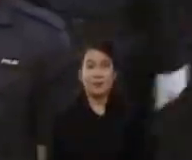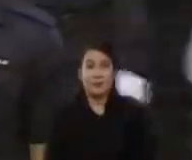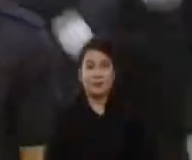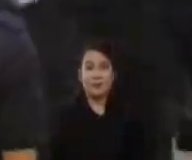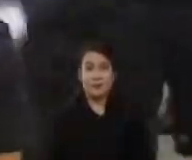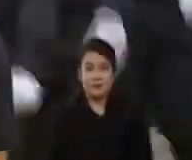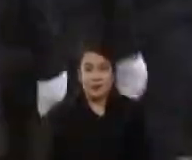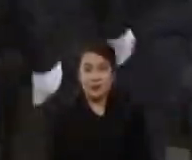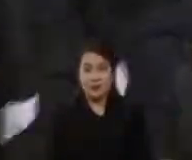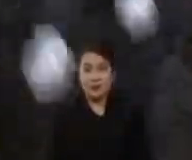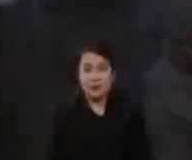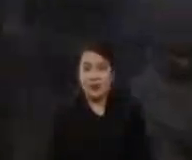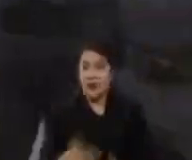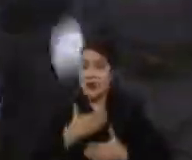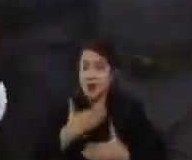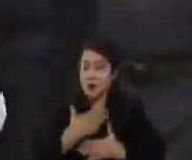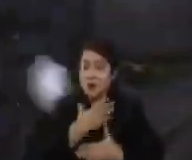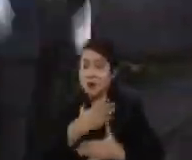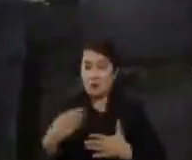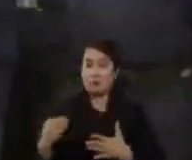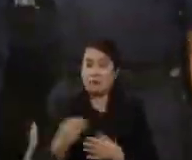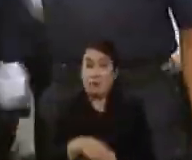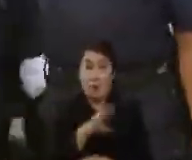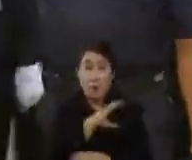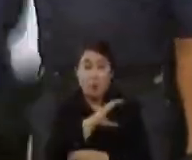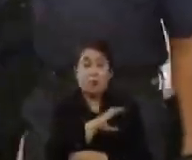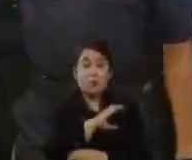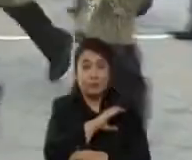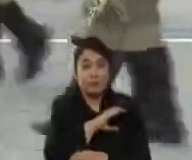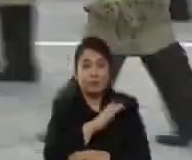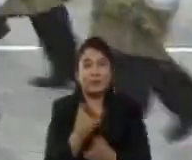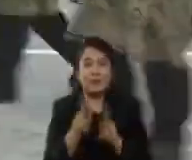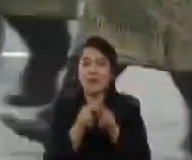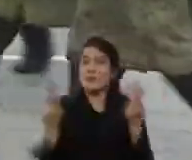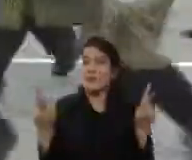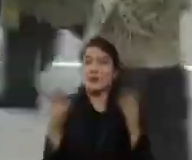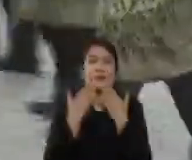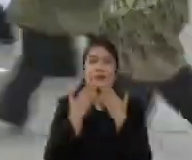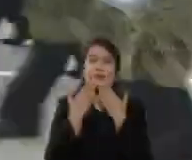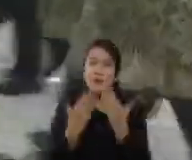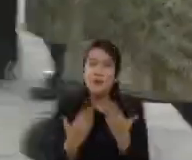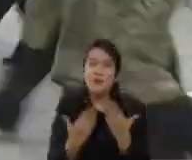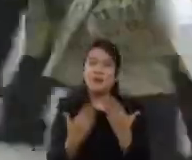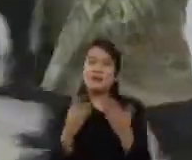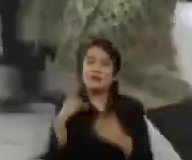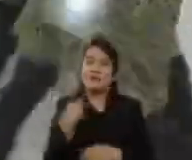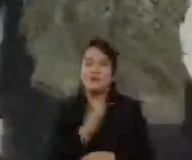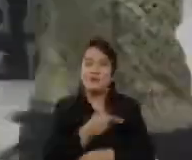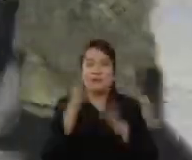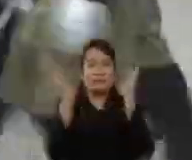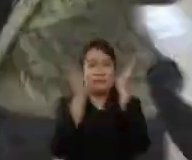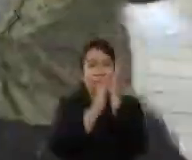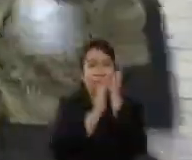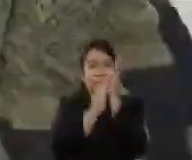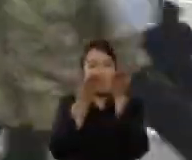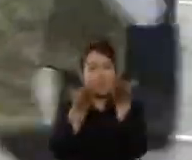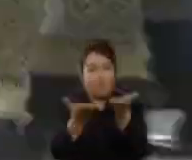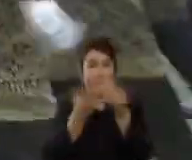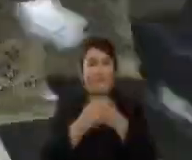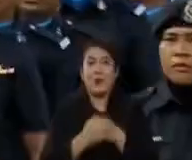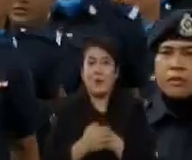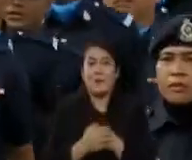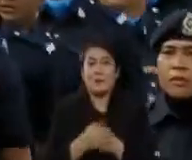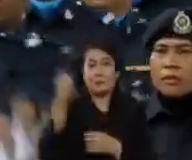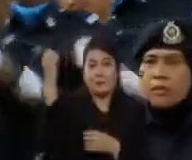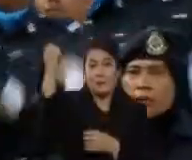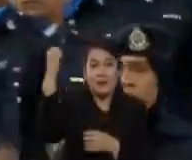Jasa dan pengorbanan pesara polis diraja Malaysia amat dihargai. Kita berikan tepukan kepada detachment pesara polis